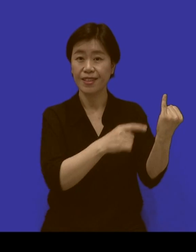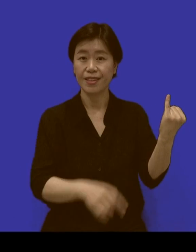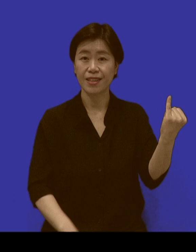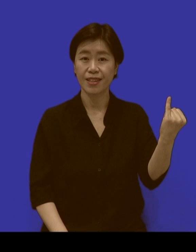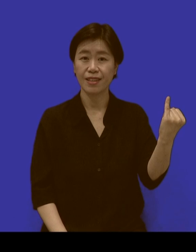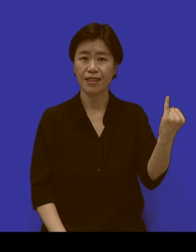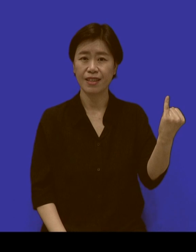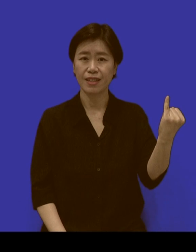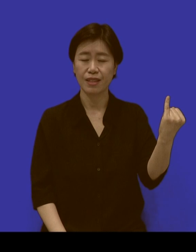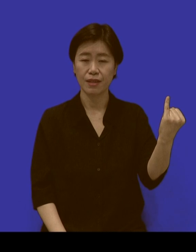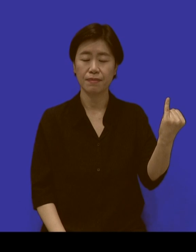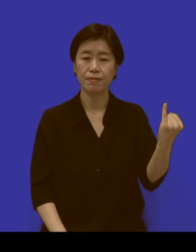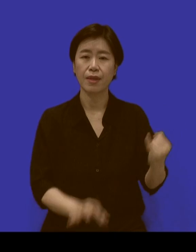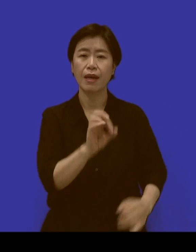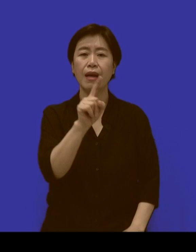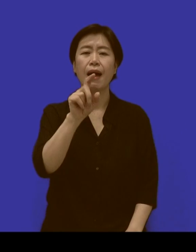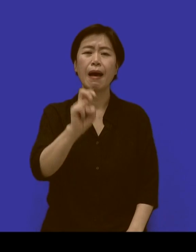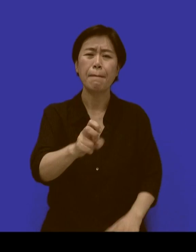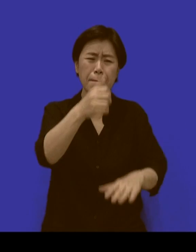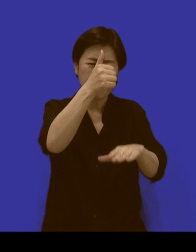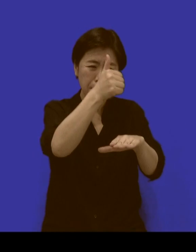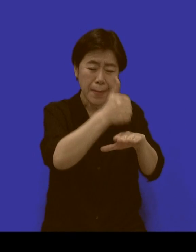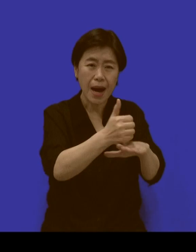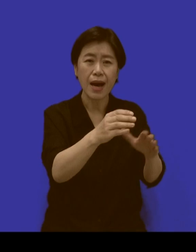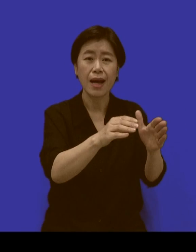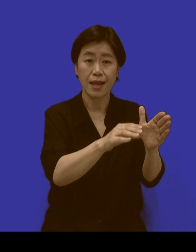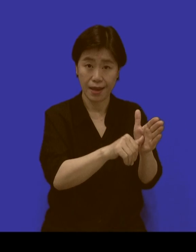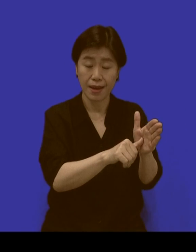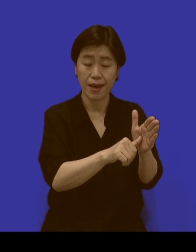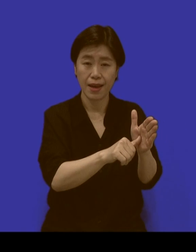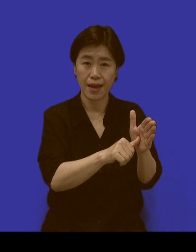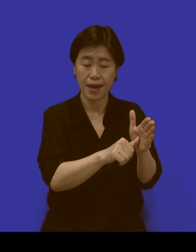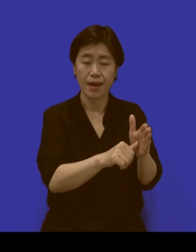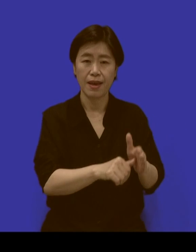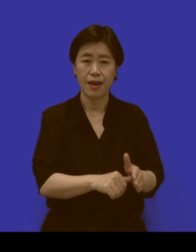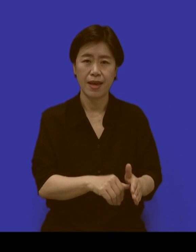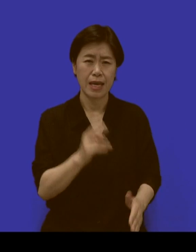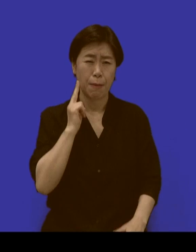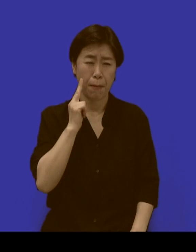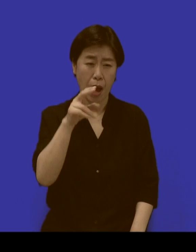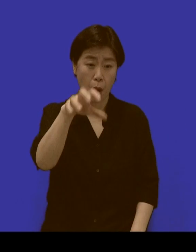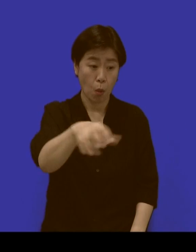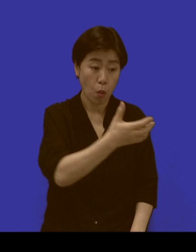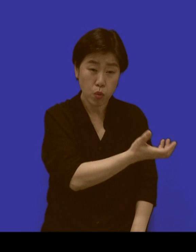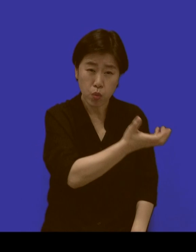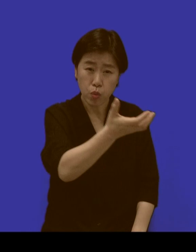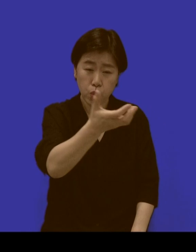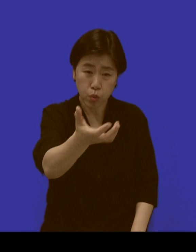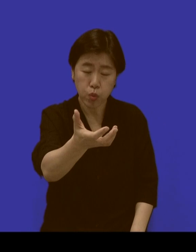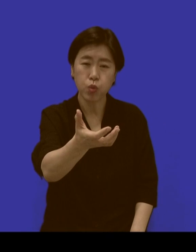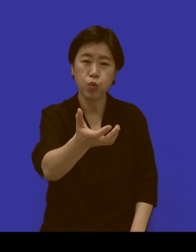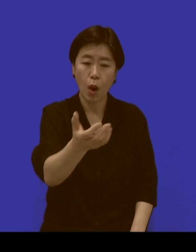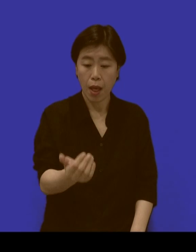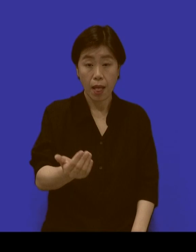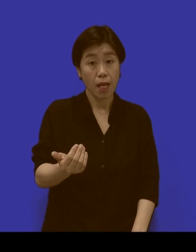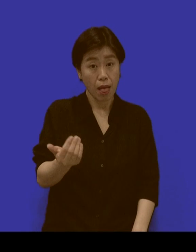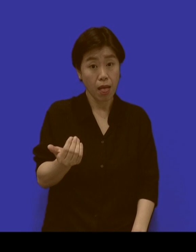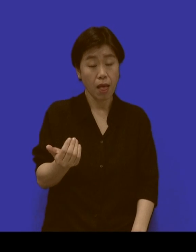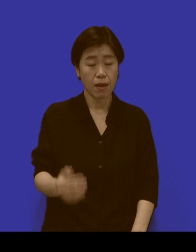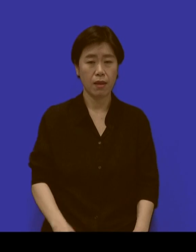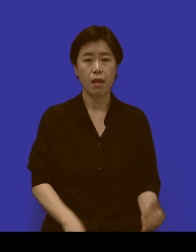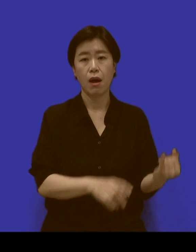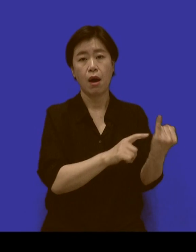또 말기암으로 이제 또 호스피스를 얼마 남겨두지 않고 식사도 제대로 못 하셔서 기력이 쇠하셔서 목소리도 이제